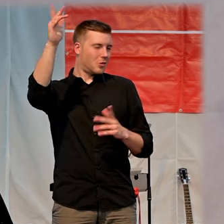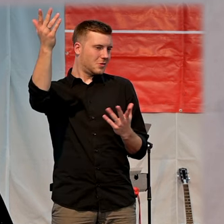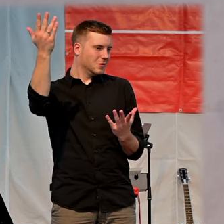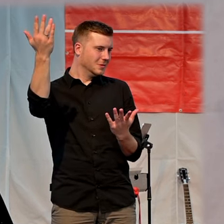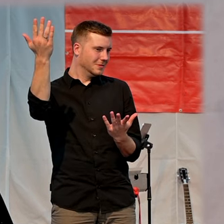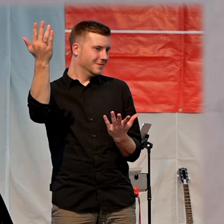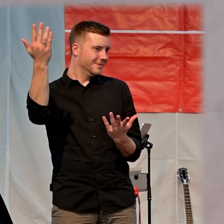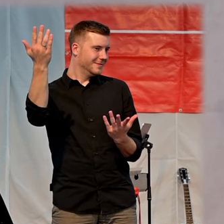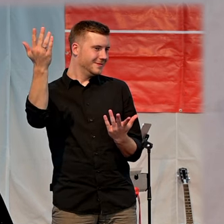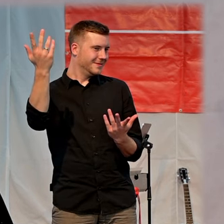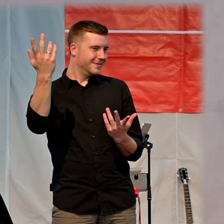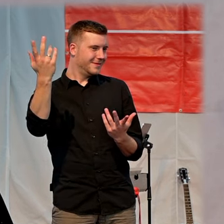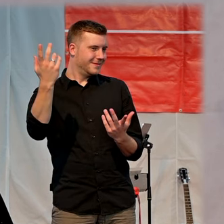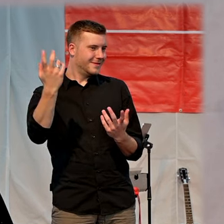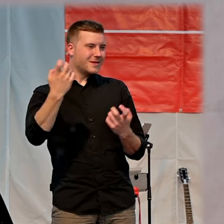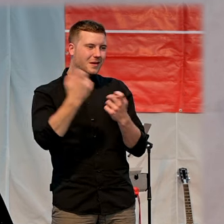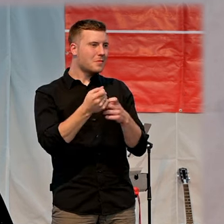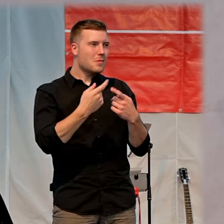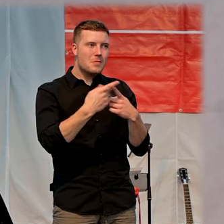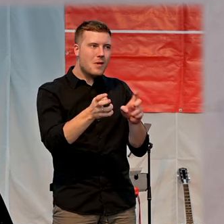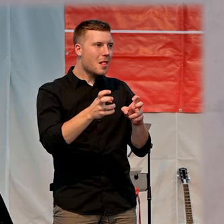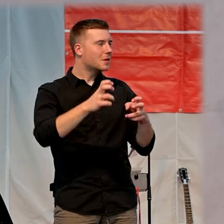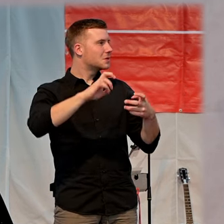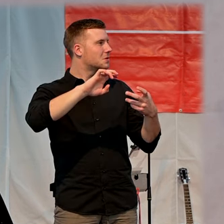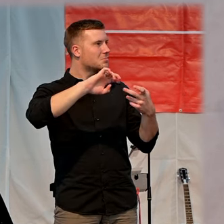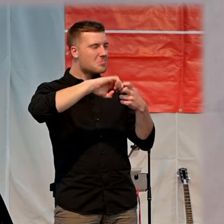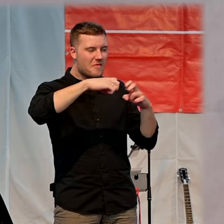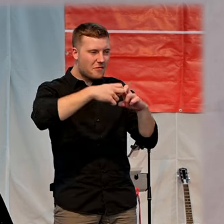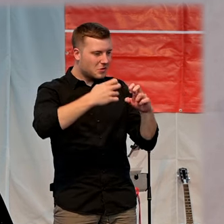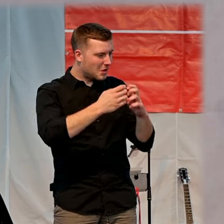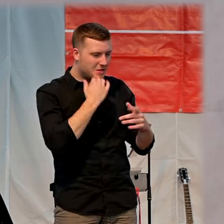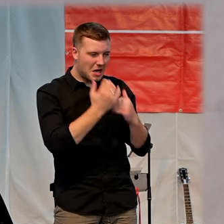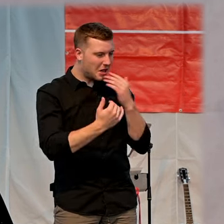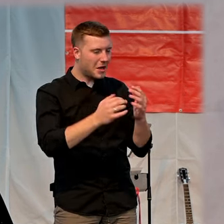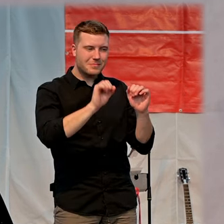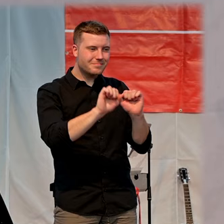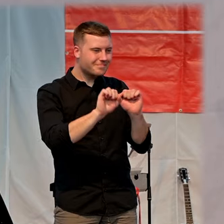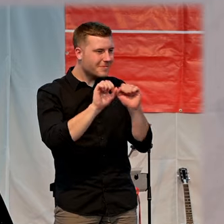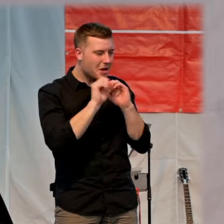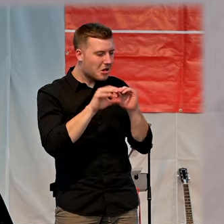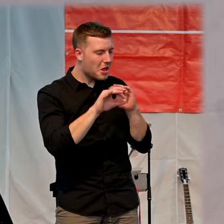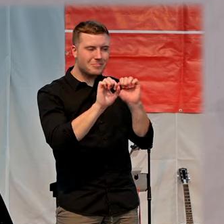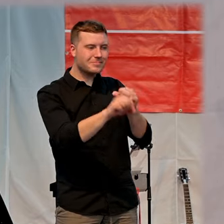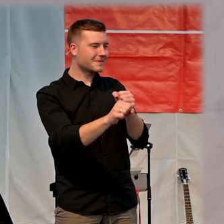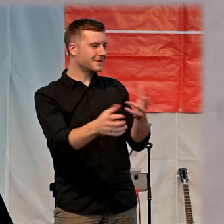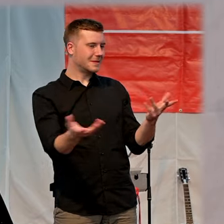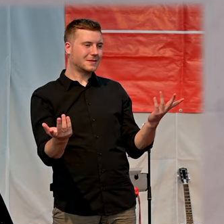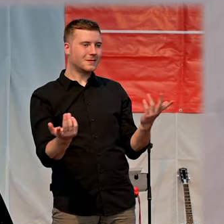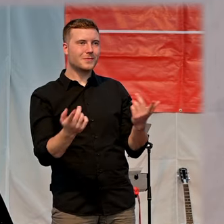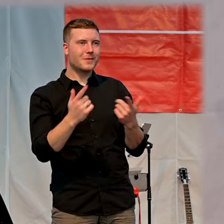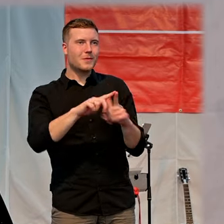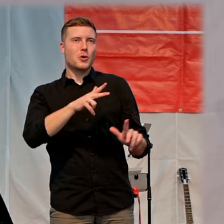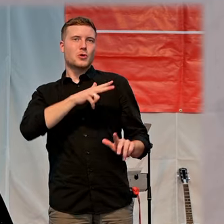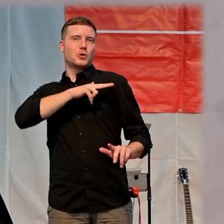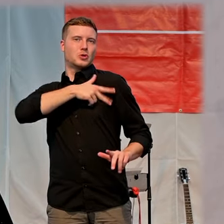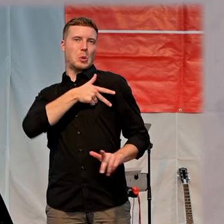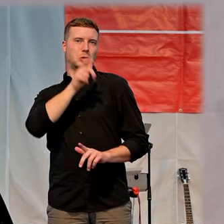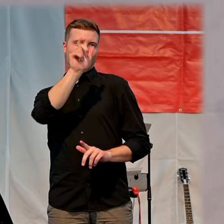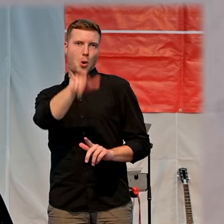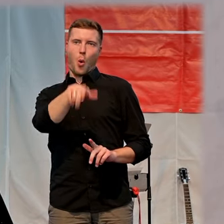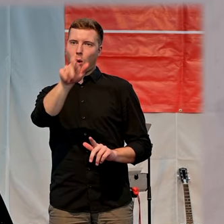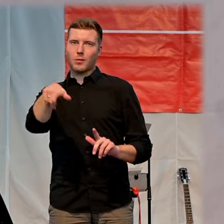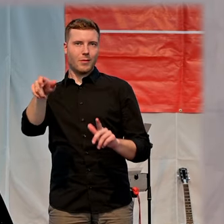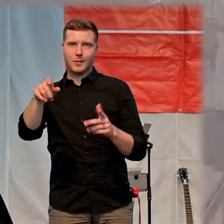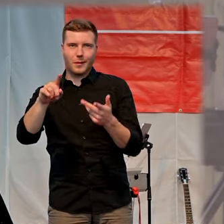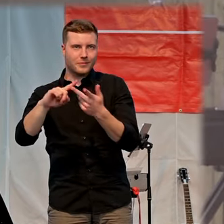Philosophen, Martin Heidegger etwa, Hans Joas oder der Berliner Harald Welzer, verweisen auf die